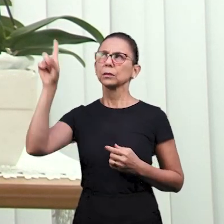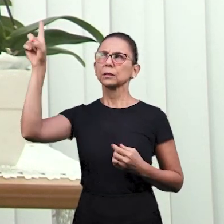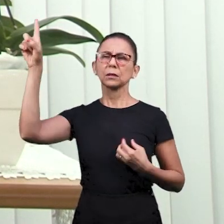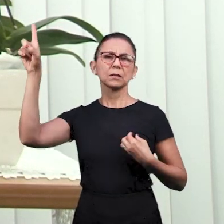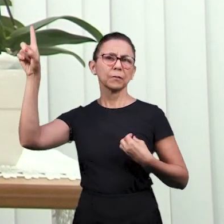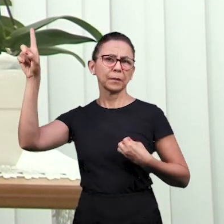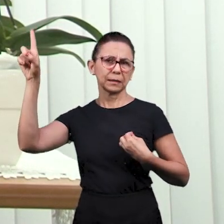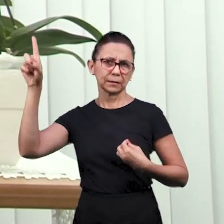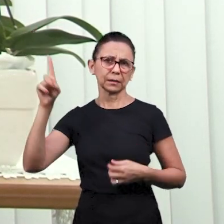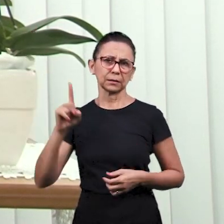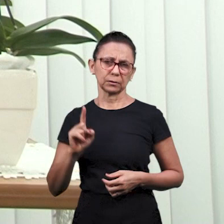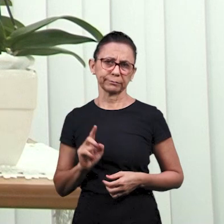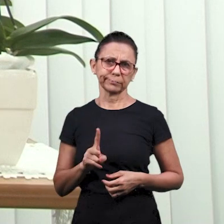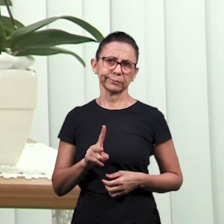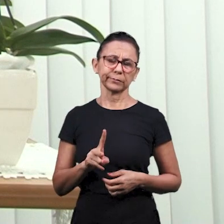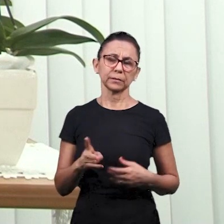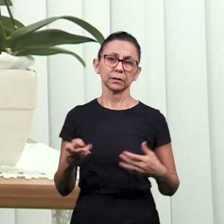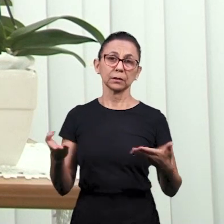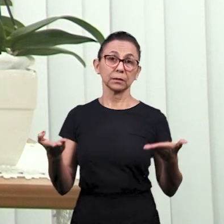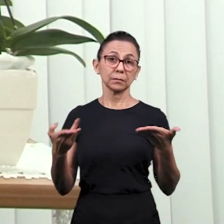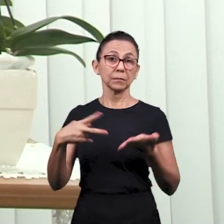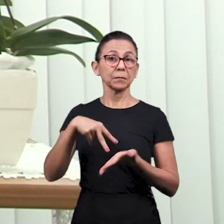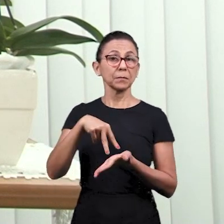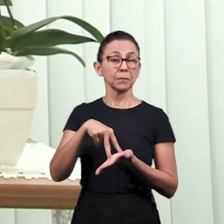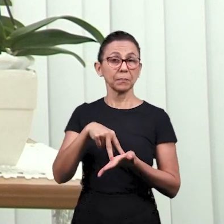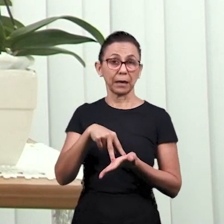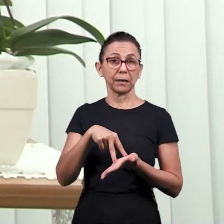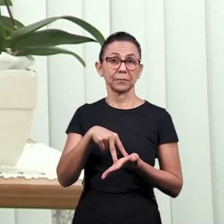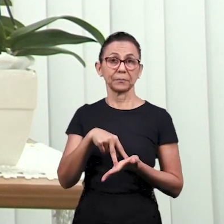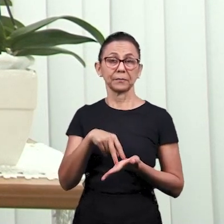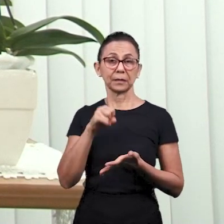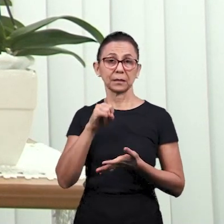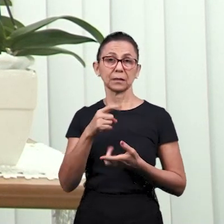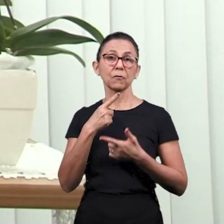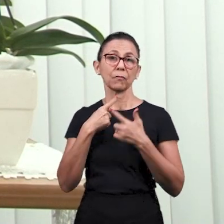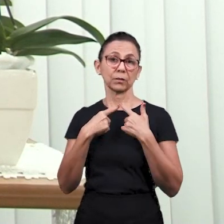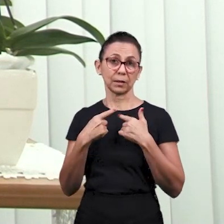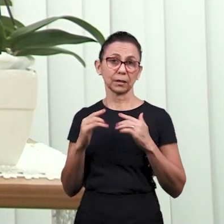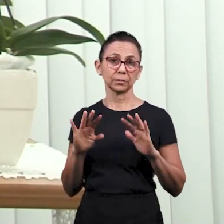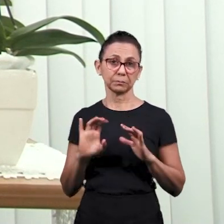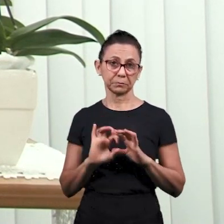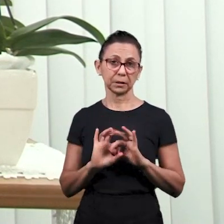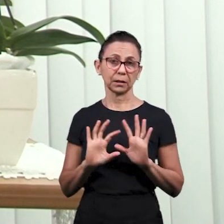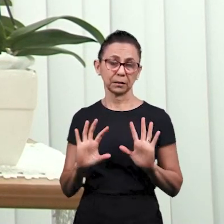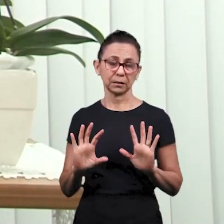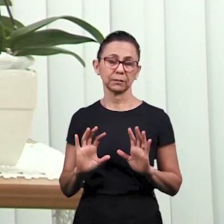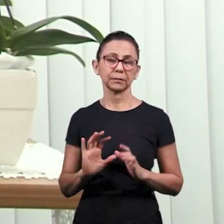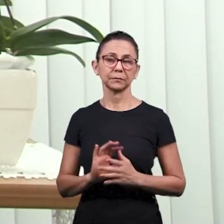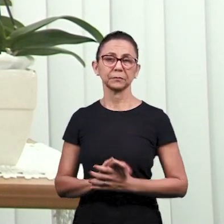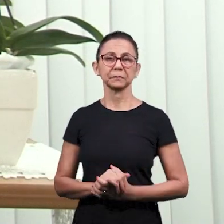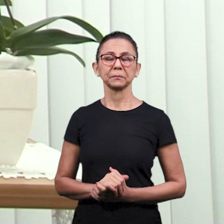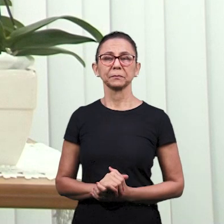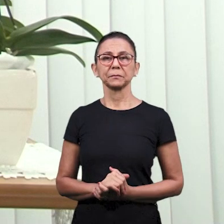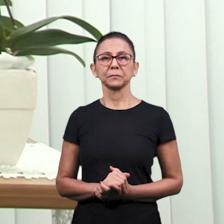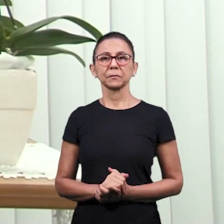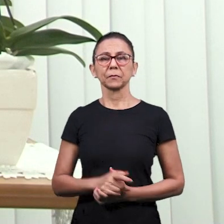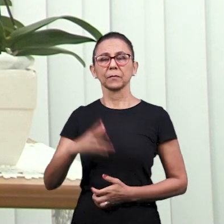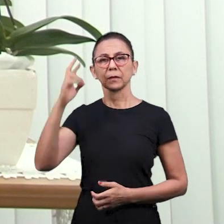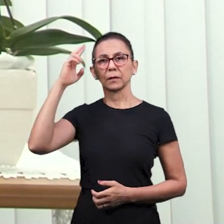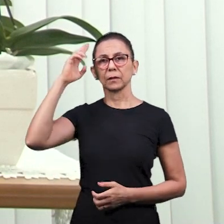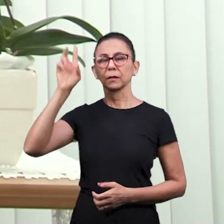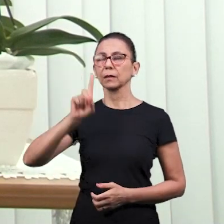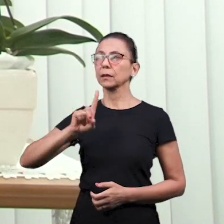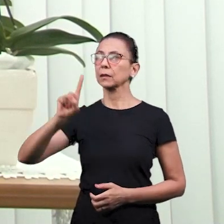это служение прославления, когда Господь, Он присутствовал среди нас. Мы приглашаем вас, давайте встанем на наши